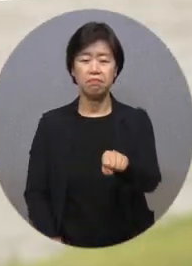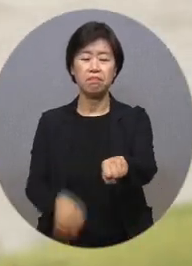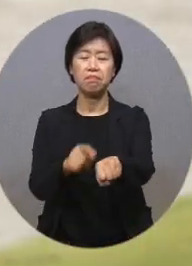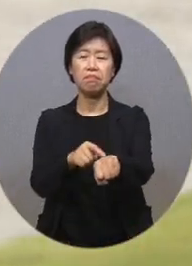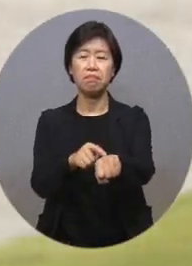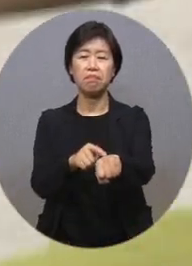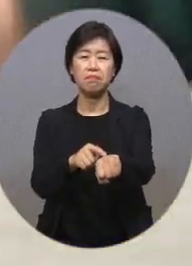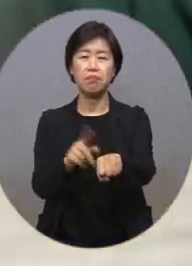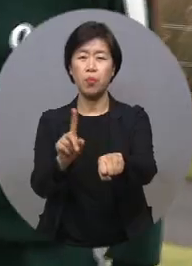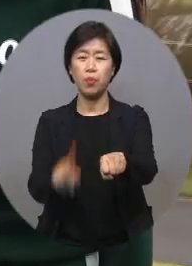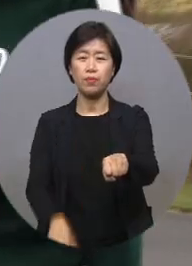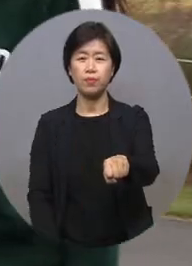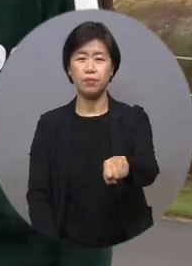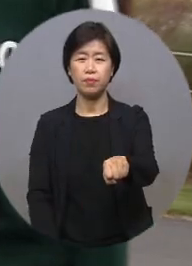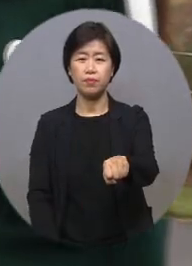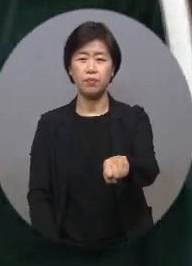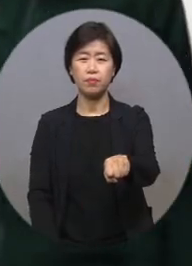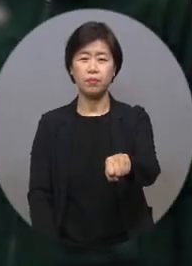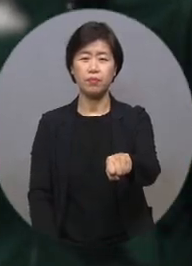짝!